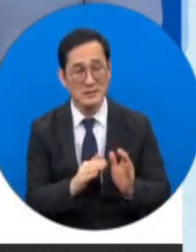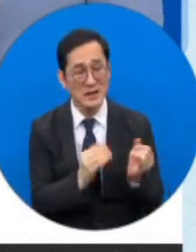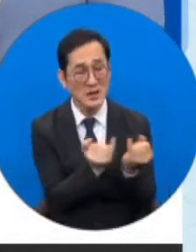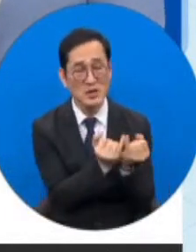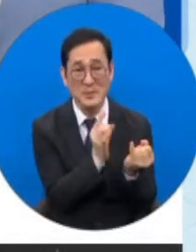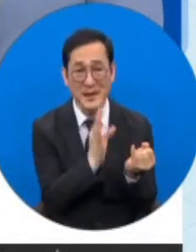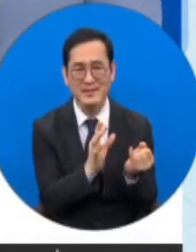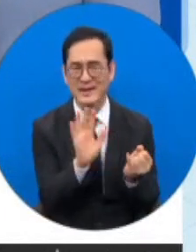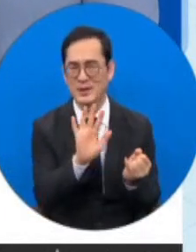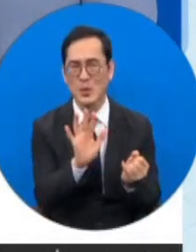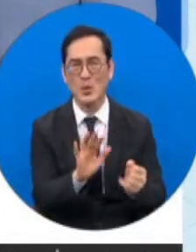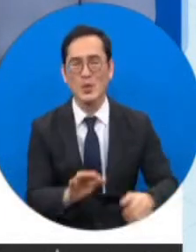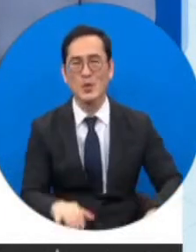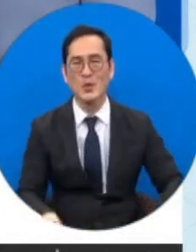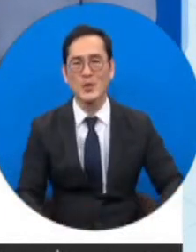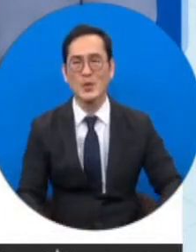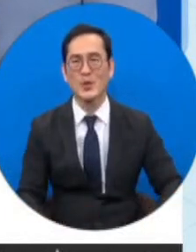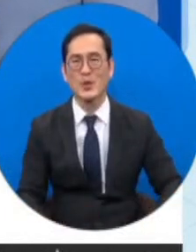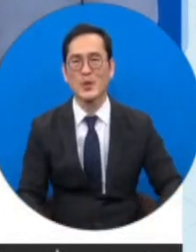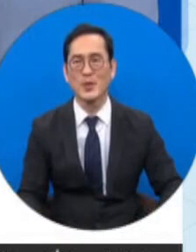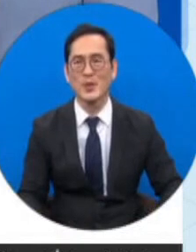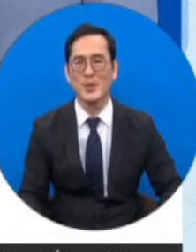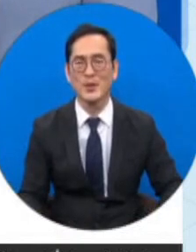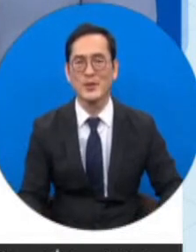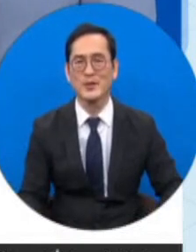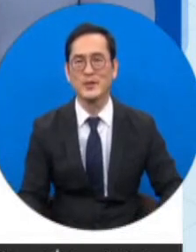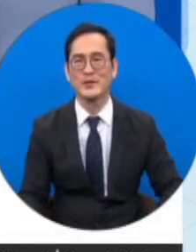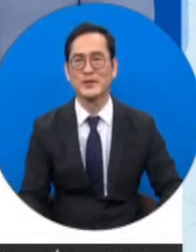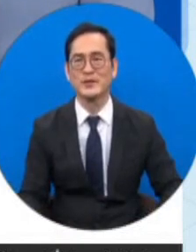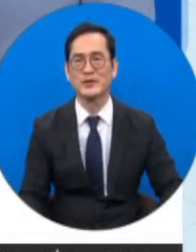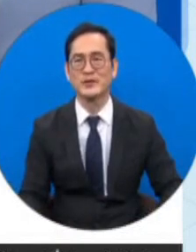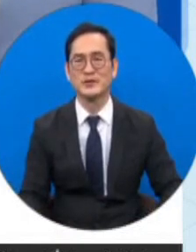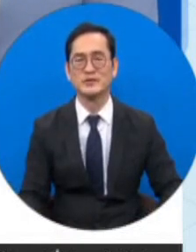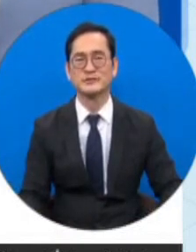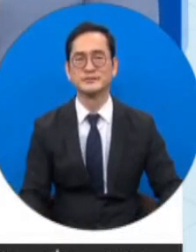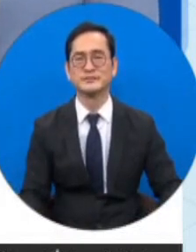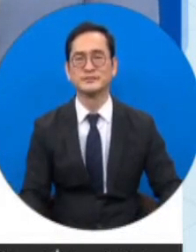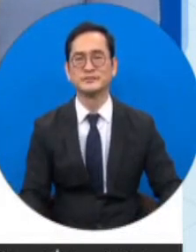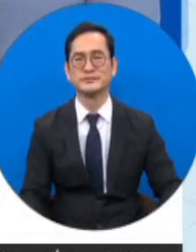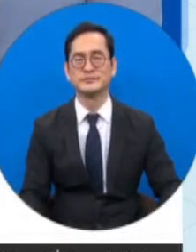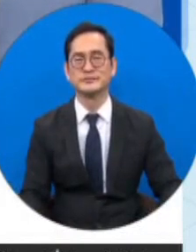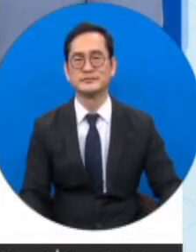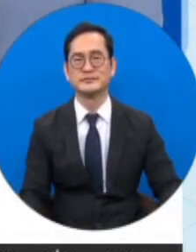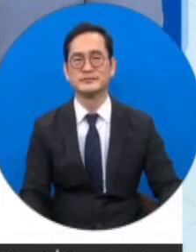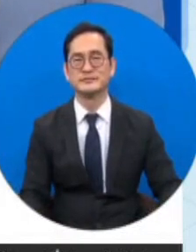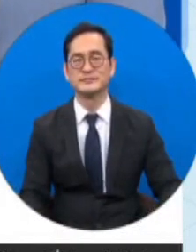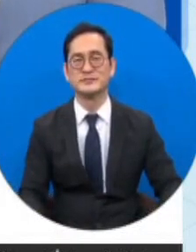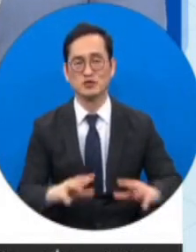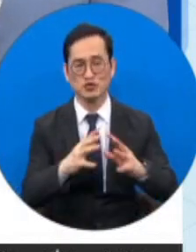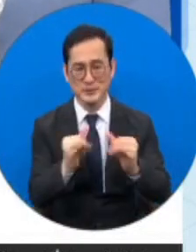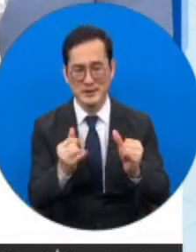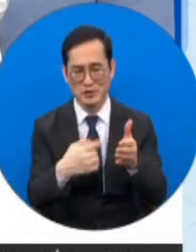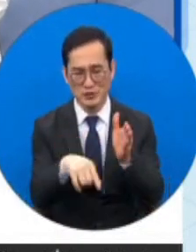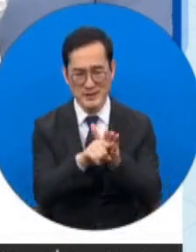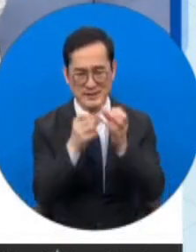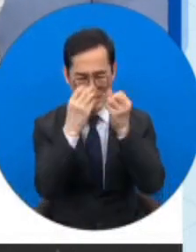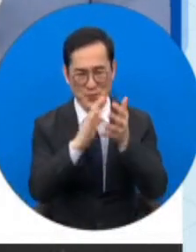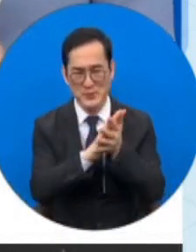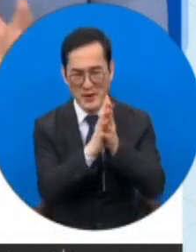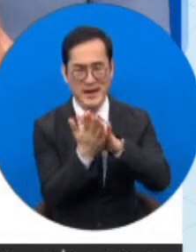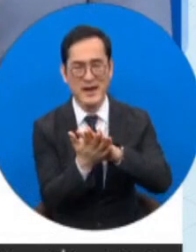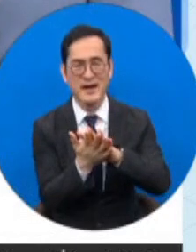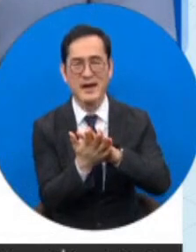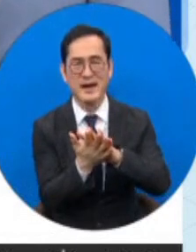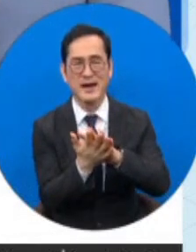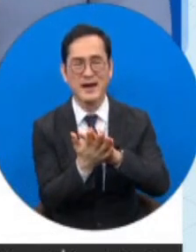당해도 어떤 그렇게 했던 과거 밖에서 했던 그런 신념과 역량을 가지고 새로운 변화를 이끌 수 있을 거고요 4 아만